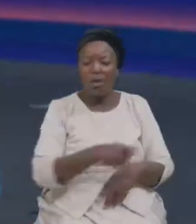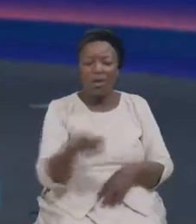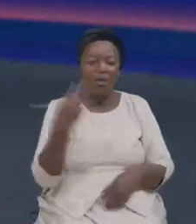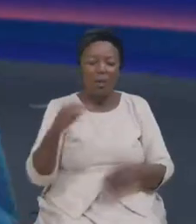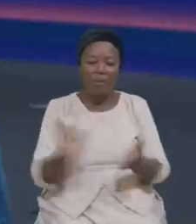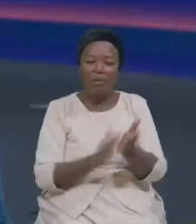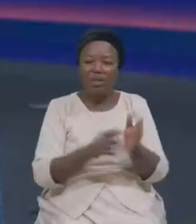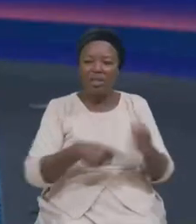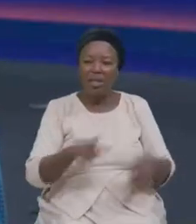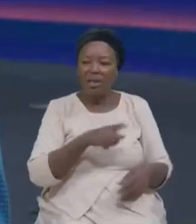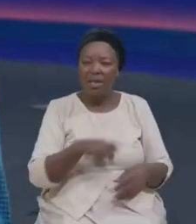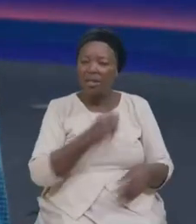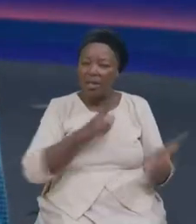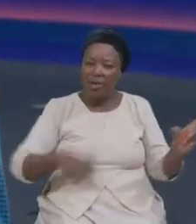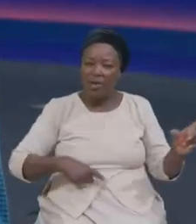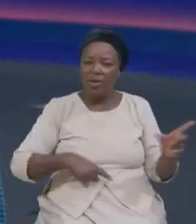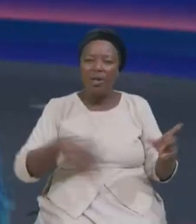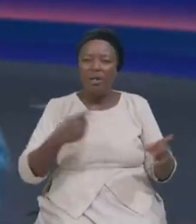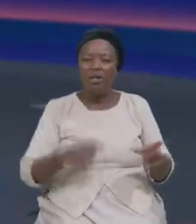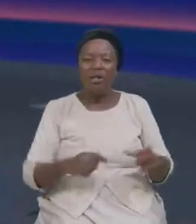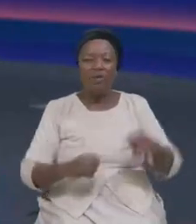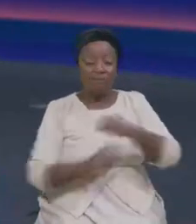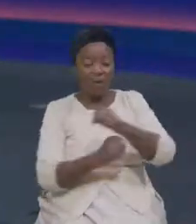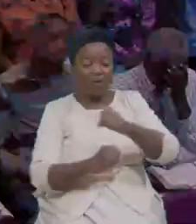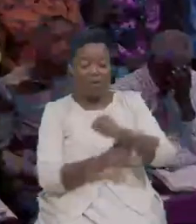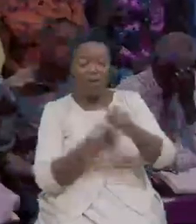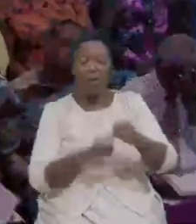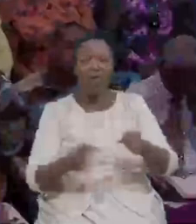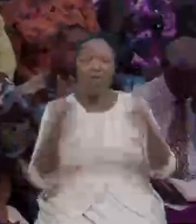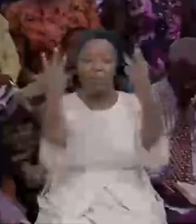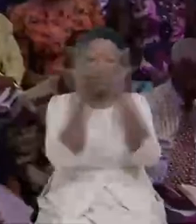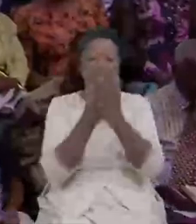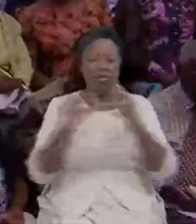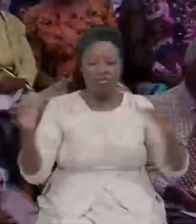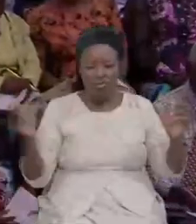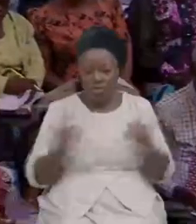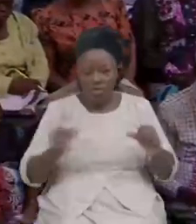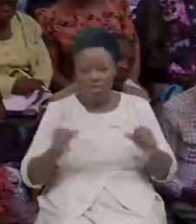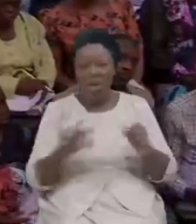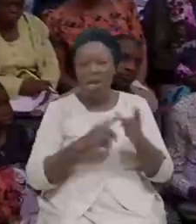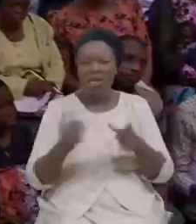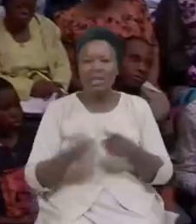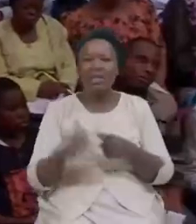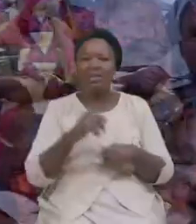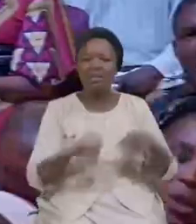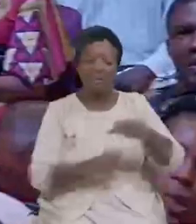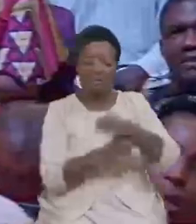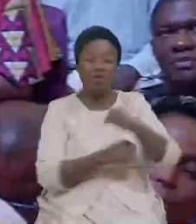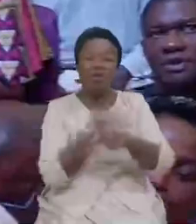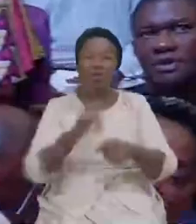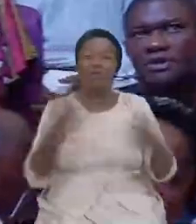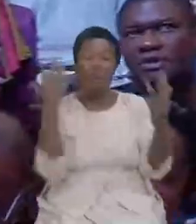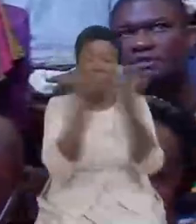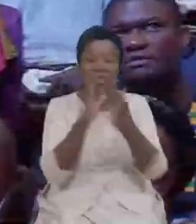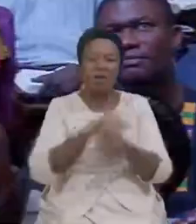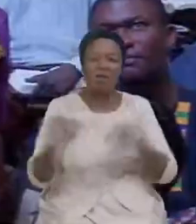les fondements de la prison étaient ébranlés. Les fondements des prisons de ta vie seront ébranlés au nom de Jésus. Toutes les